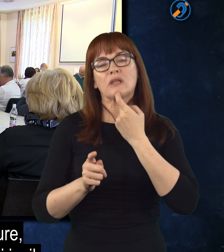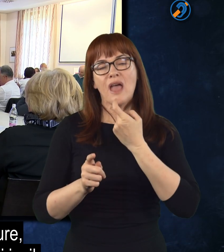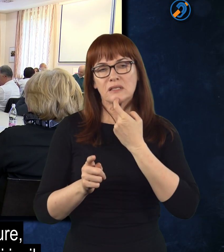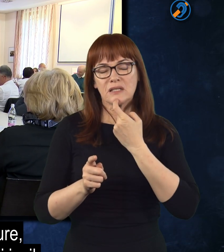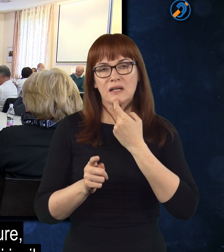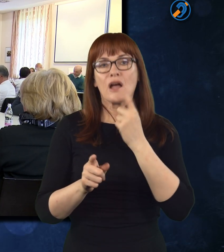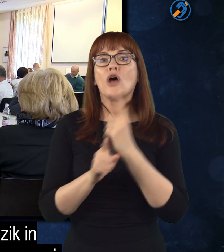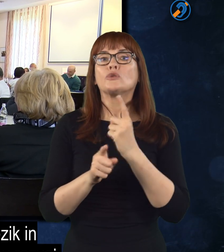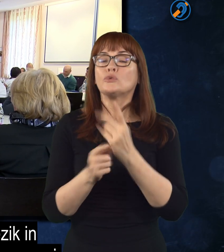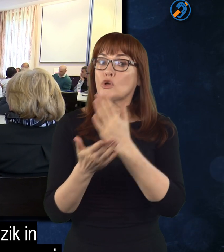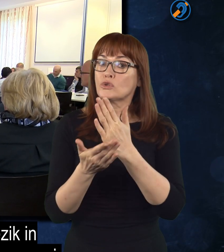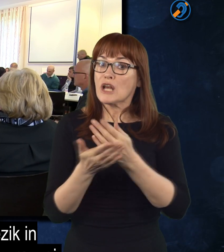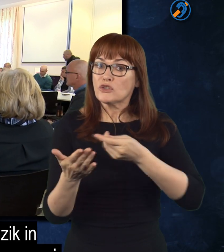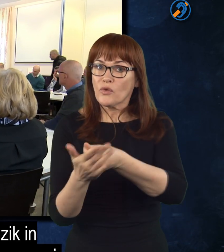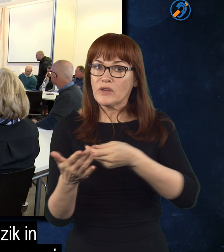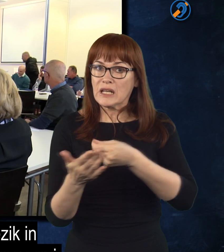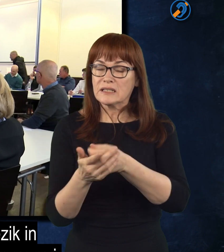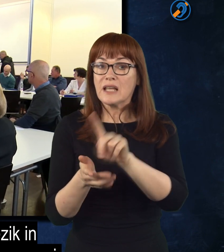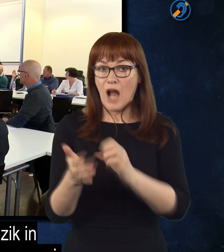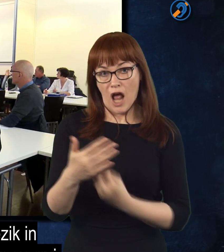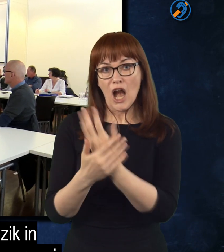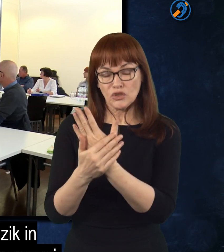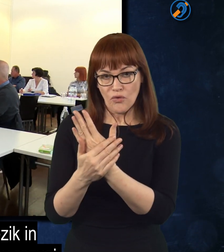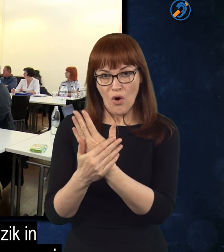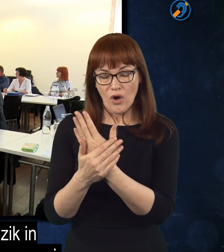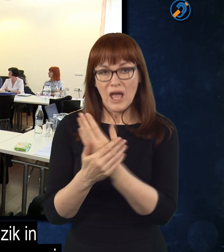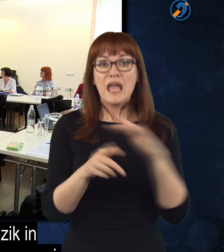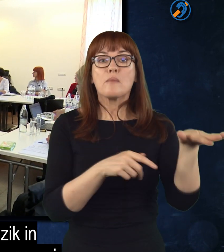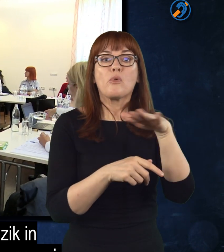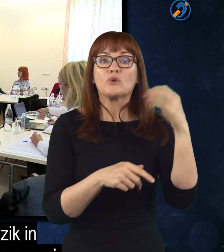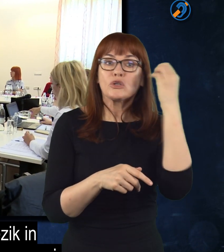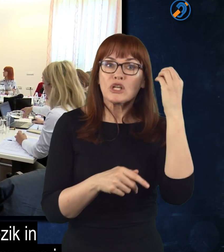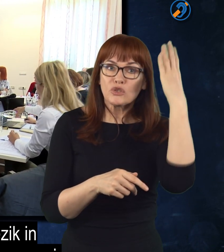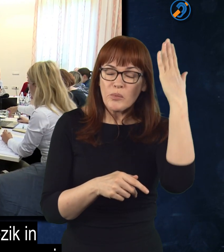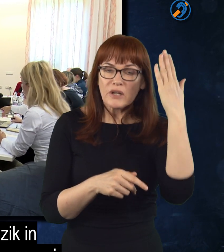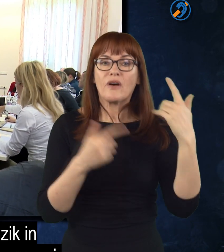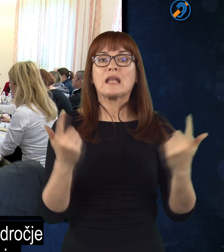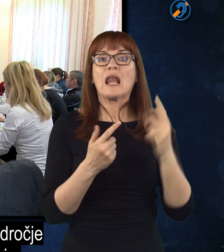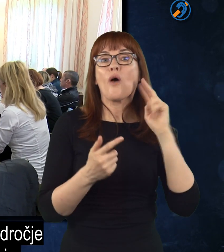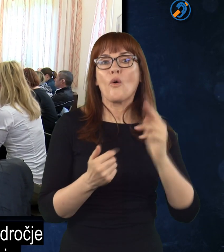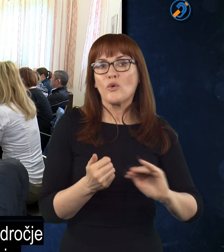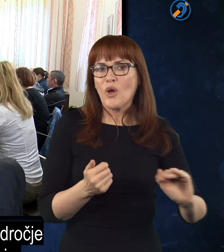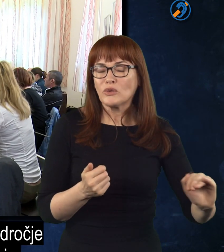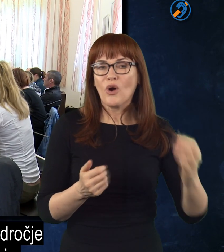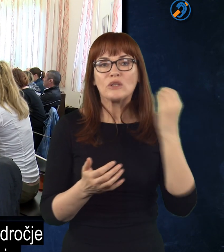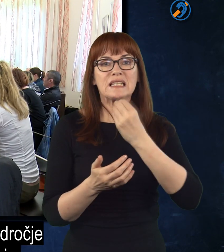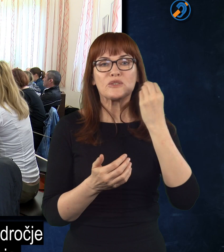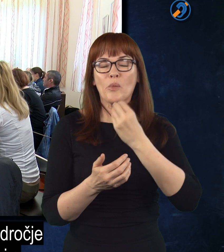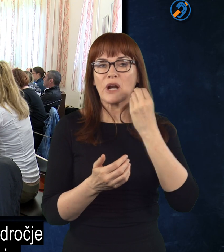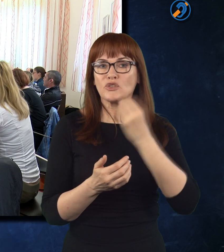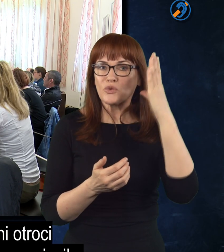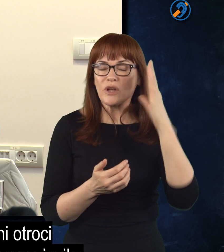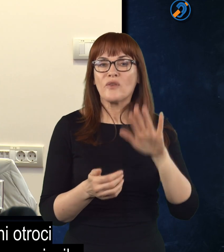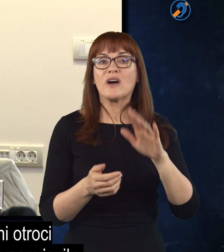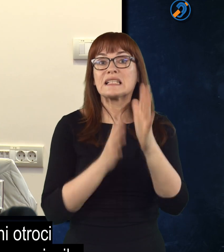znakovni jezik opredeli kot jezik in se ga tudi ustrezno financira, njegov razvoj, in pa področje izobraževanja, da